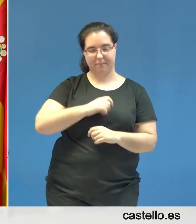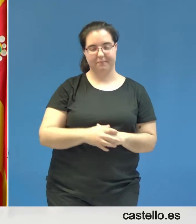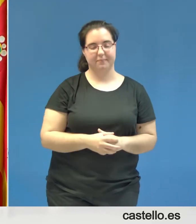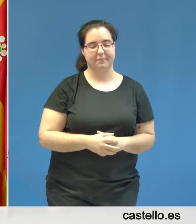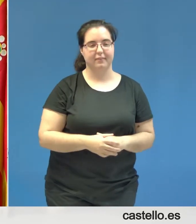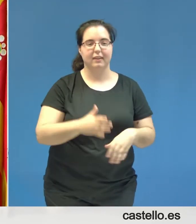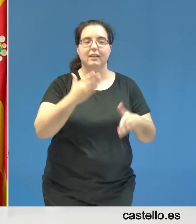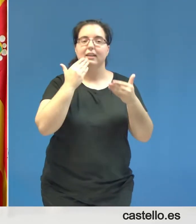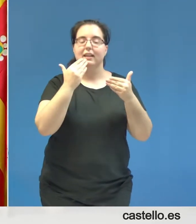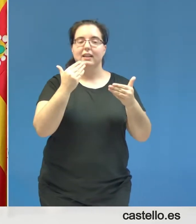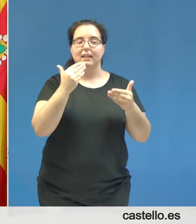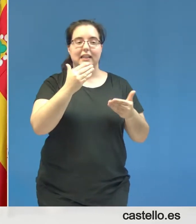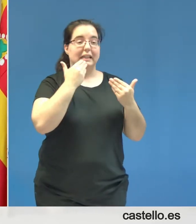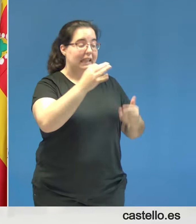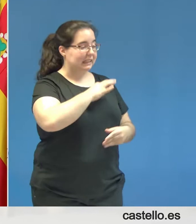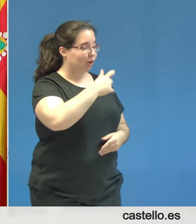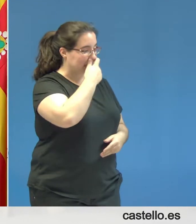Gràcies, senyor del senyor.